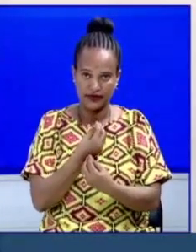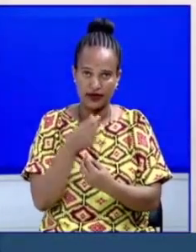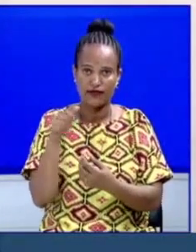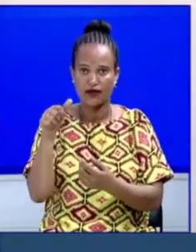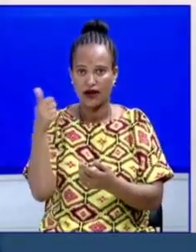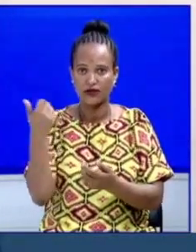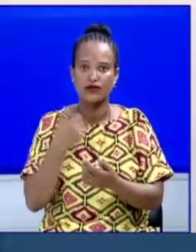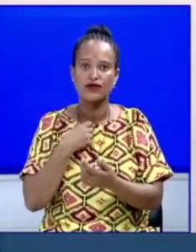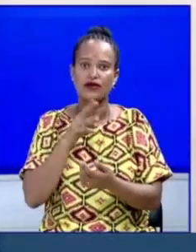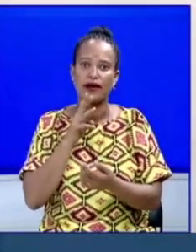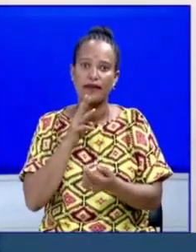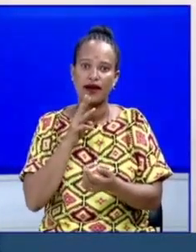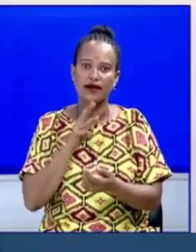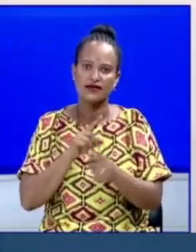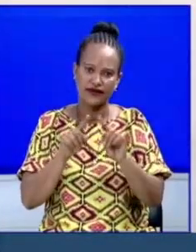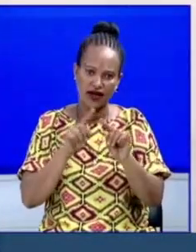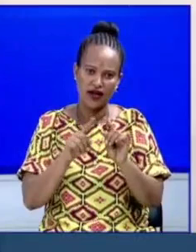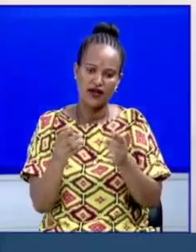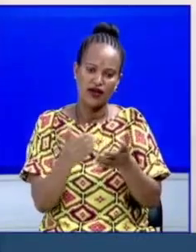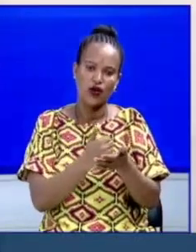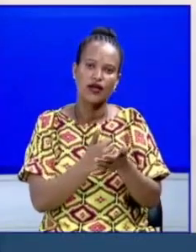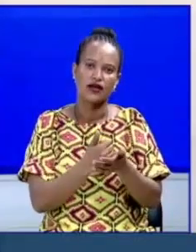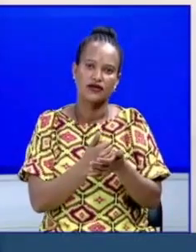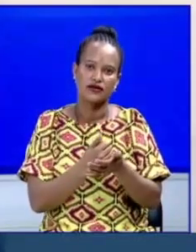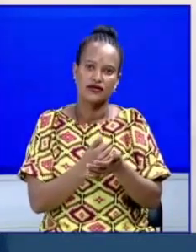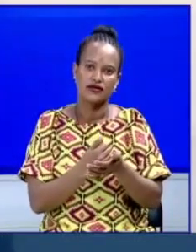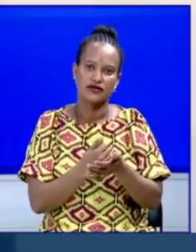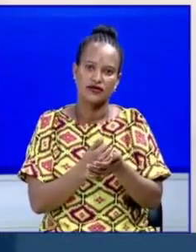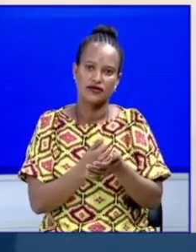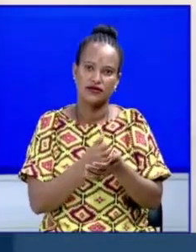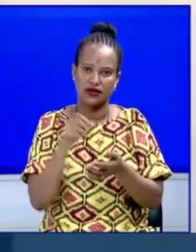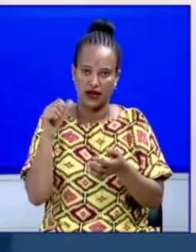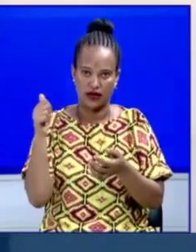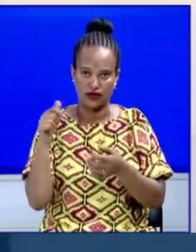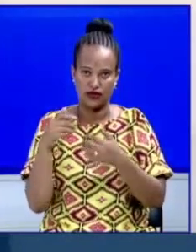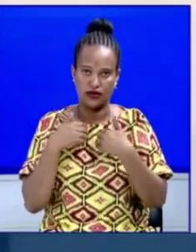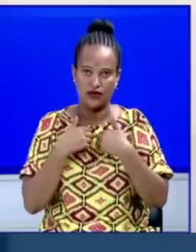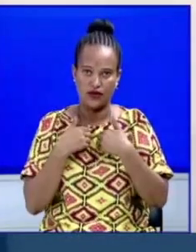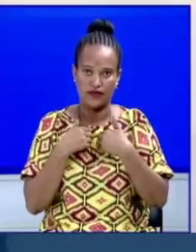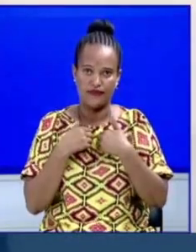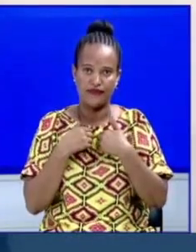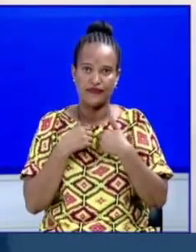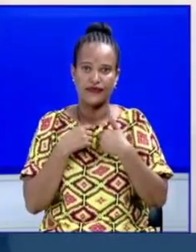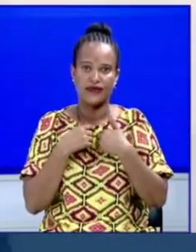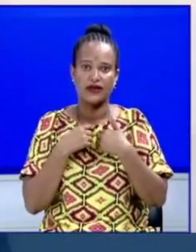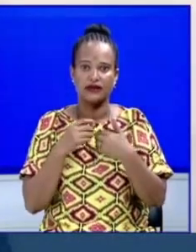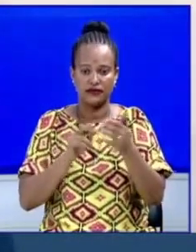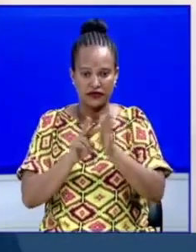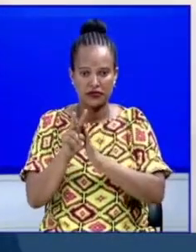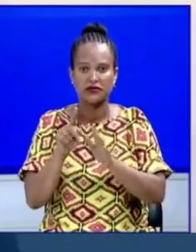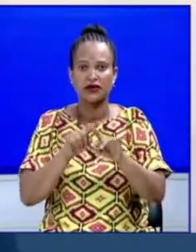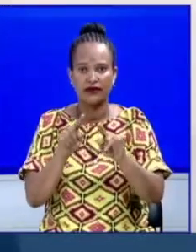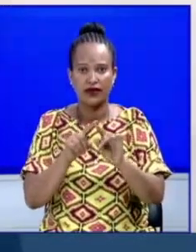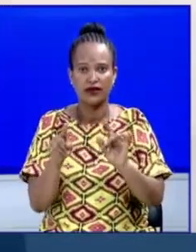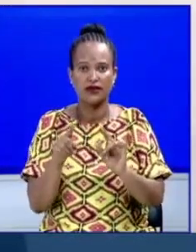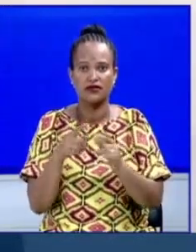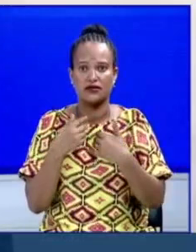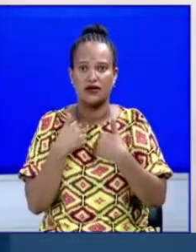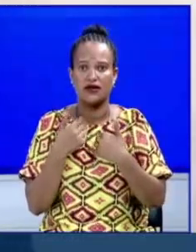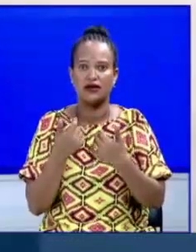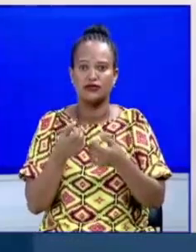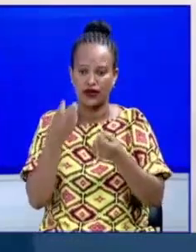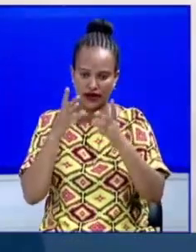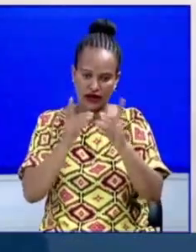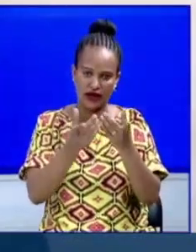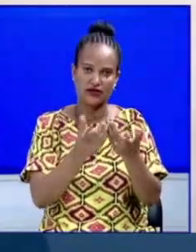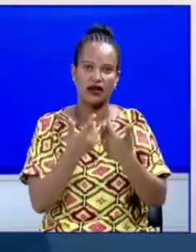ዘለዉ ናማይ ዝተፈላለዩ እታወታት ቴክኖሎጂታት ናይ ካልኦ ዘለዋ ናይ ፕሮቴክሽን ኤዱኬሽን ዘለዉ ብዙሓት ክላስተራት ኣላ